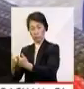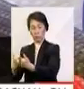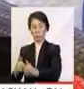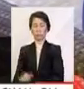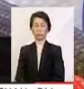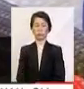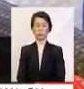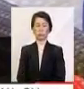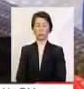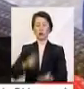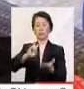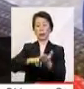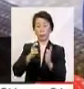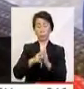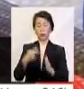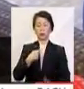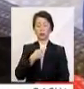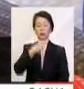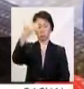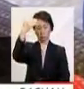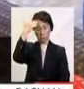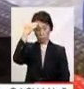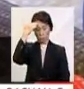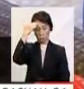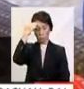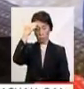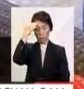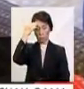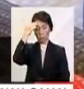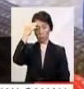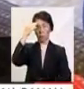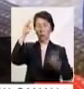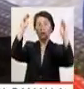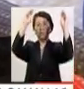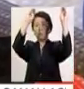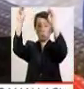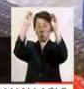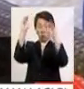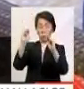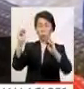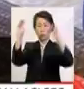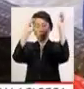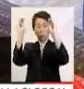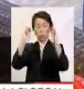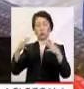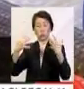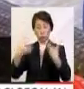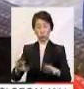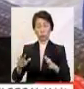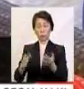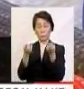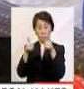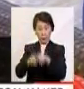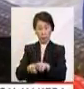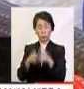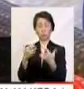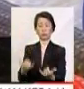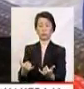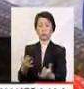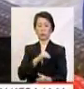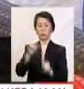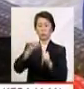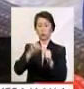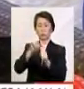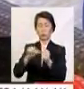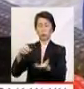Maksudnya kita tahu bahawa monsun telah melanda dan